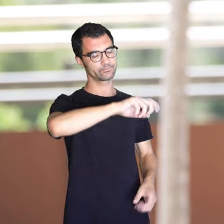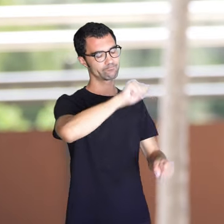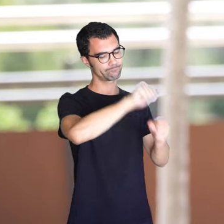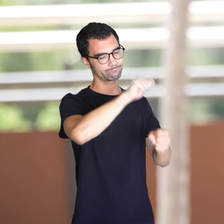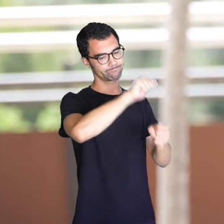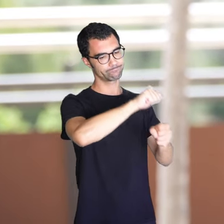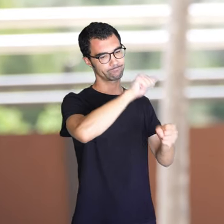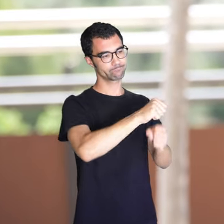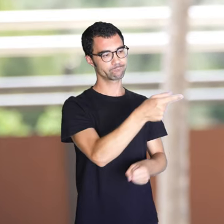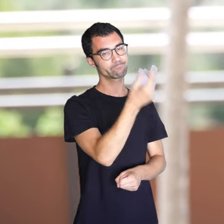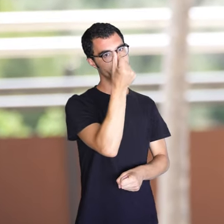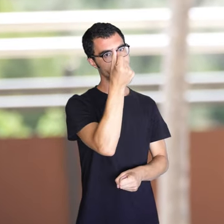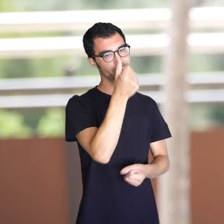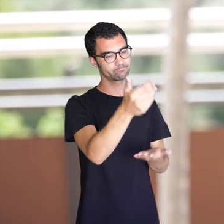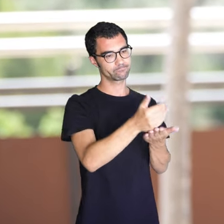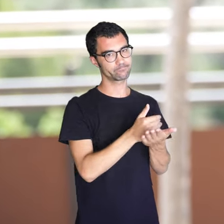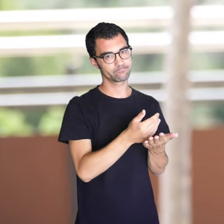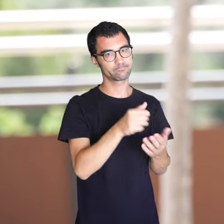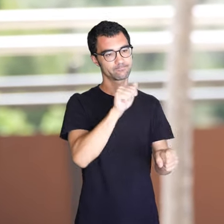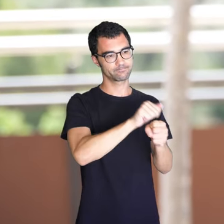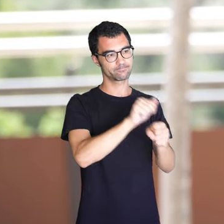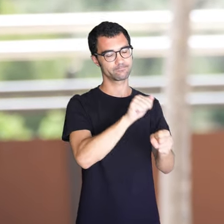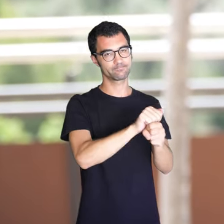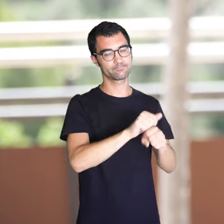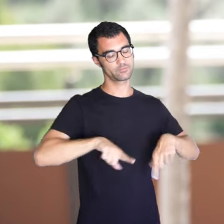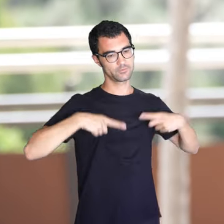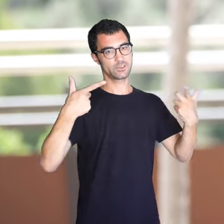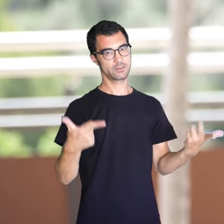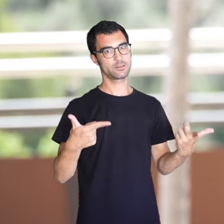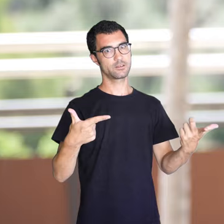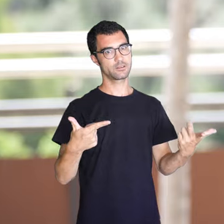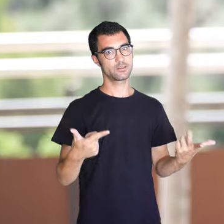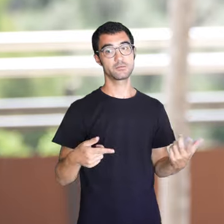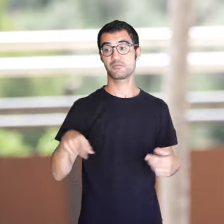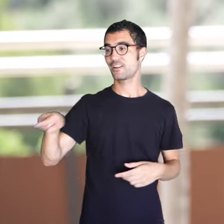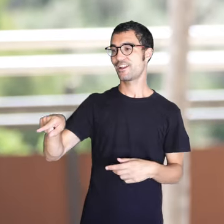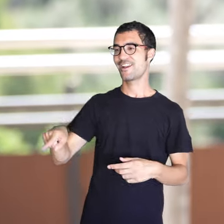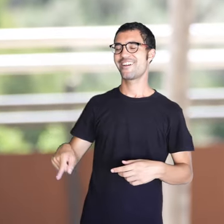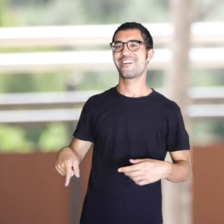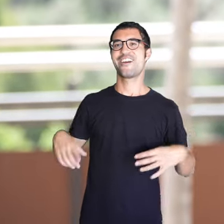guanyar la vida. El recreista no té per què